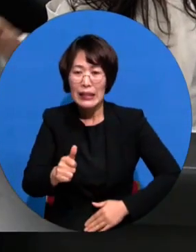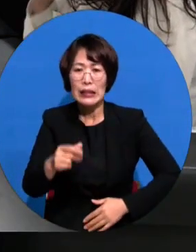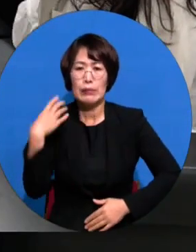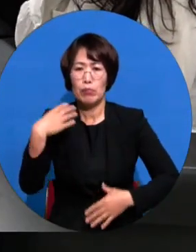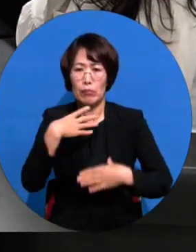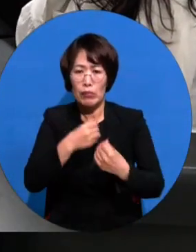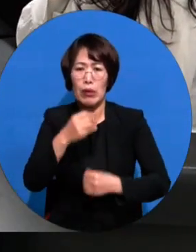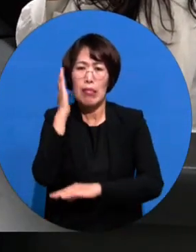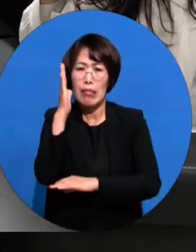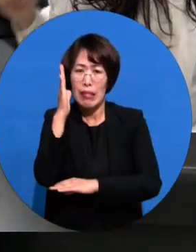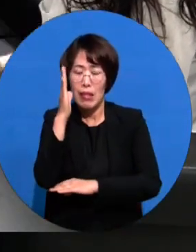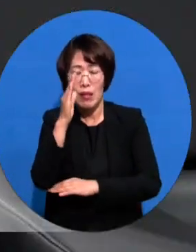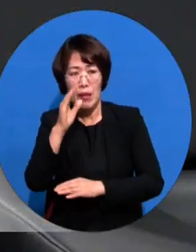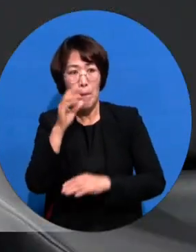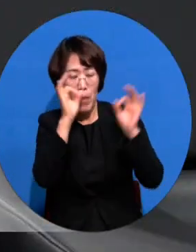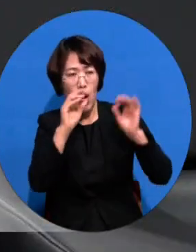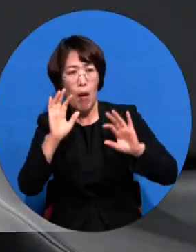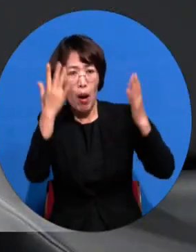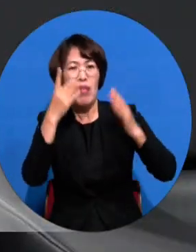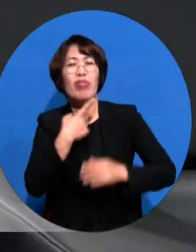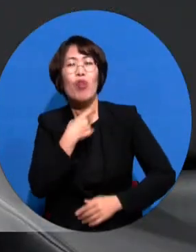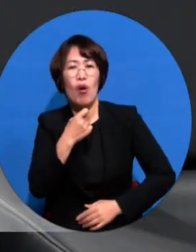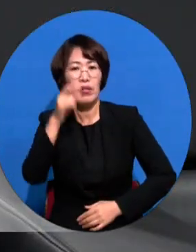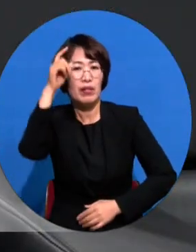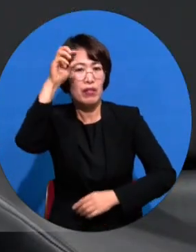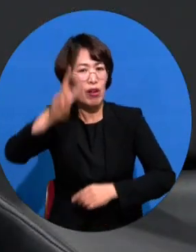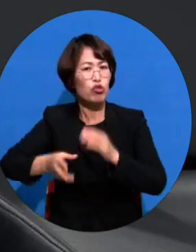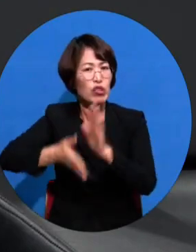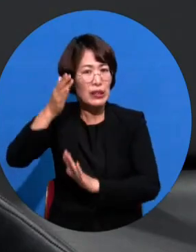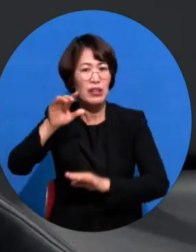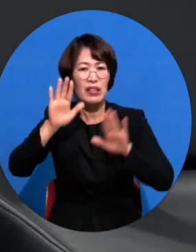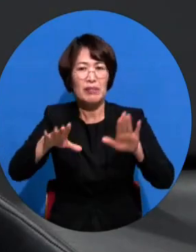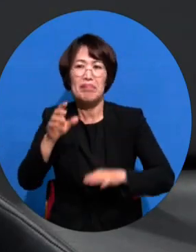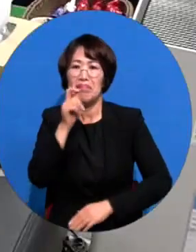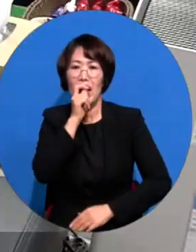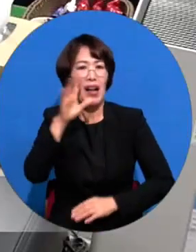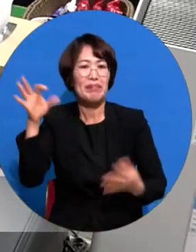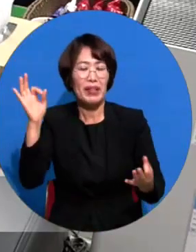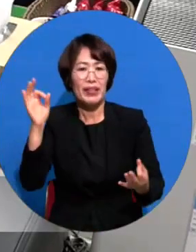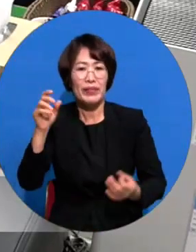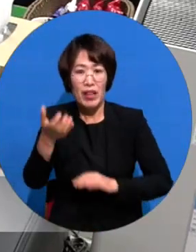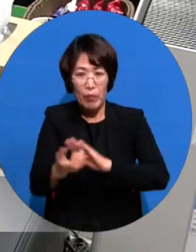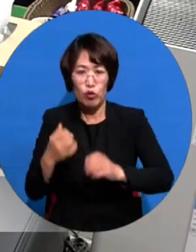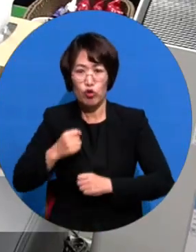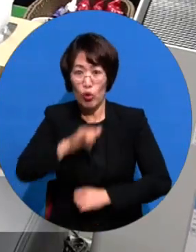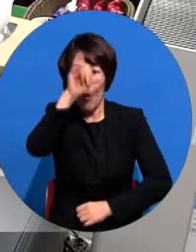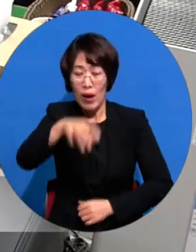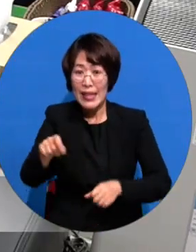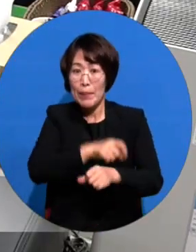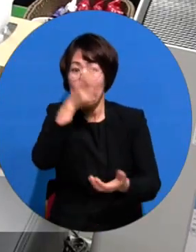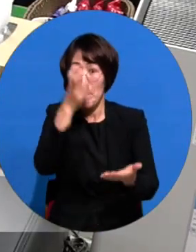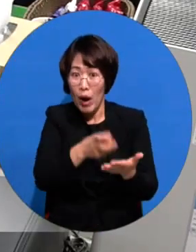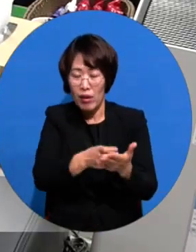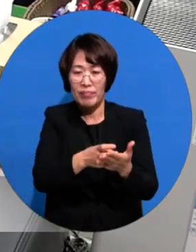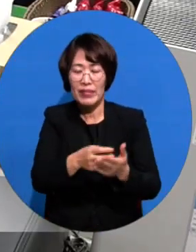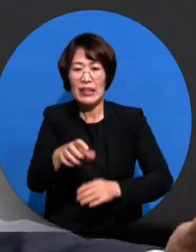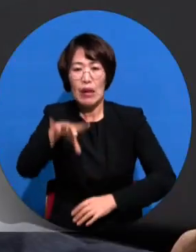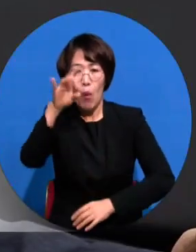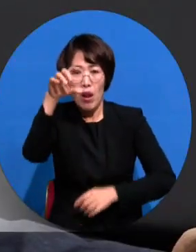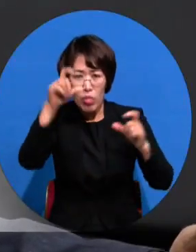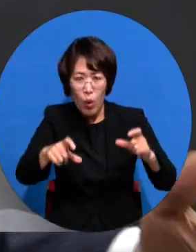크게 환영했던 광주시는 이후 침묵했습니다. 앞서 제정된 광주 군공항 특별법이 종전부지 개발